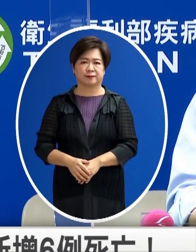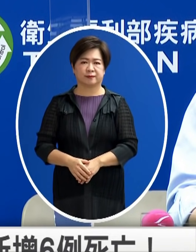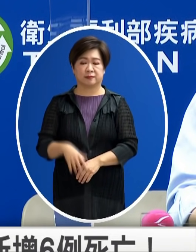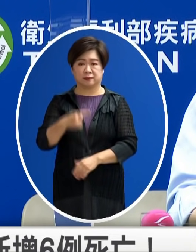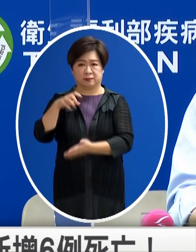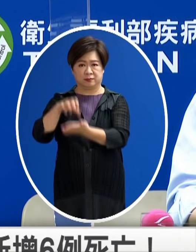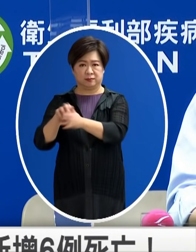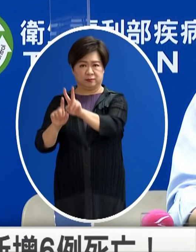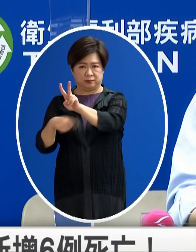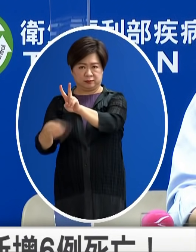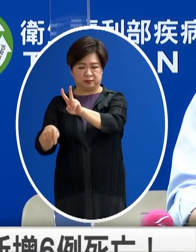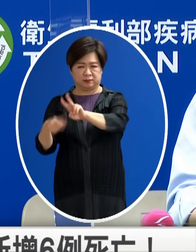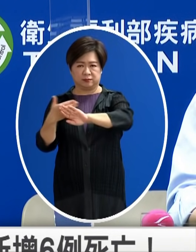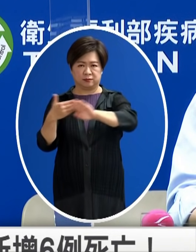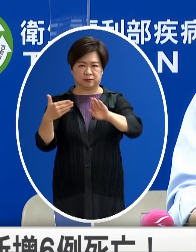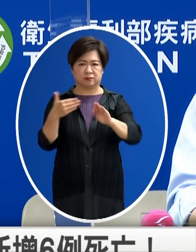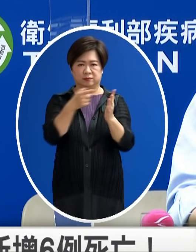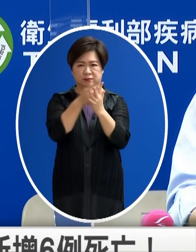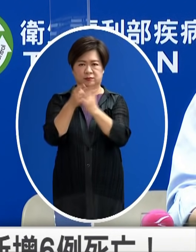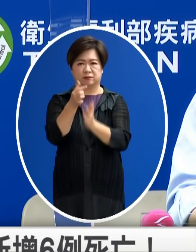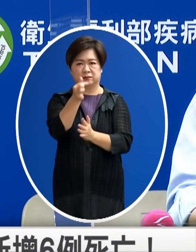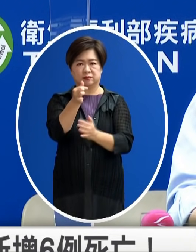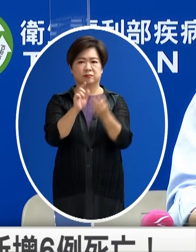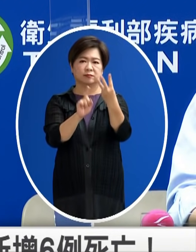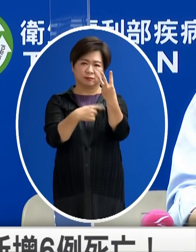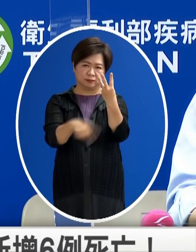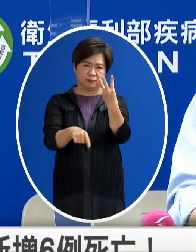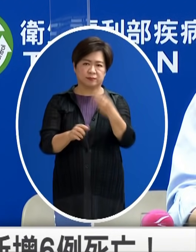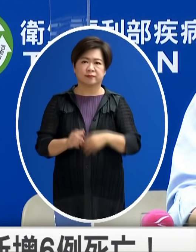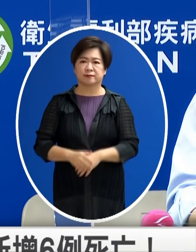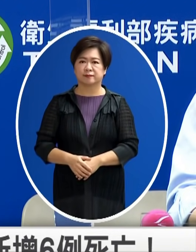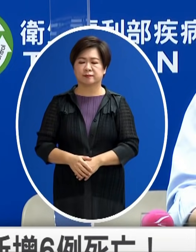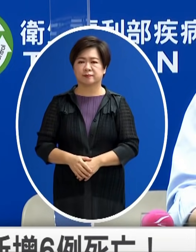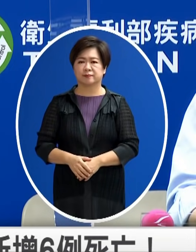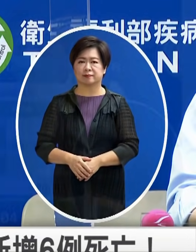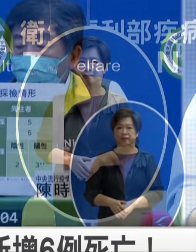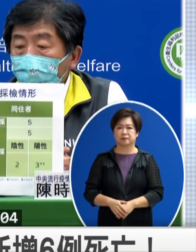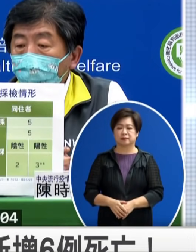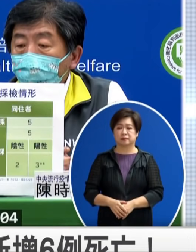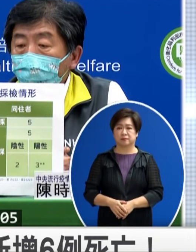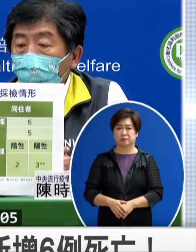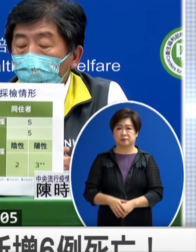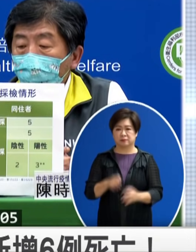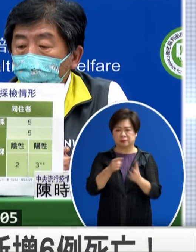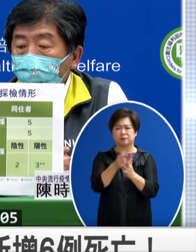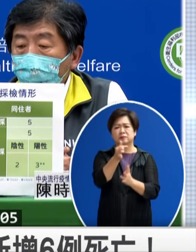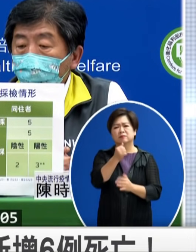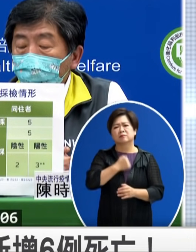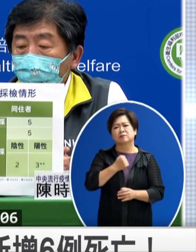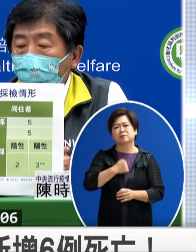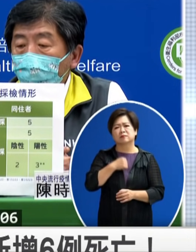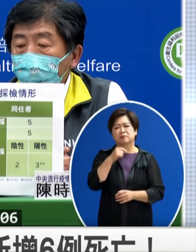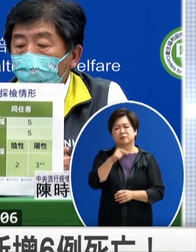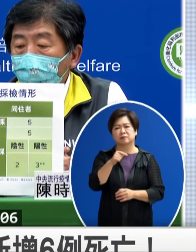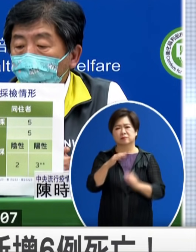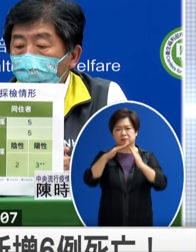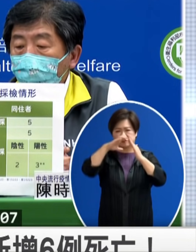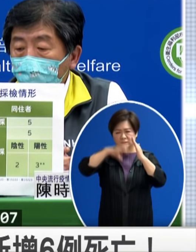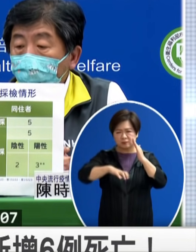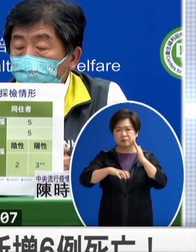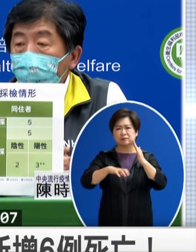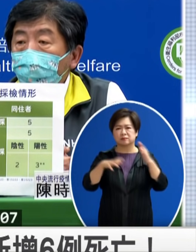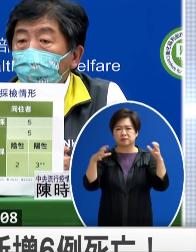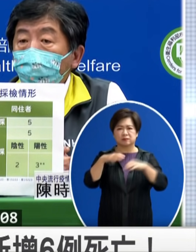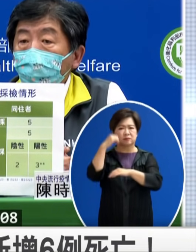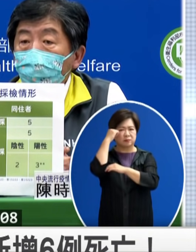那阴性两名哈，阳性三名。好，那是这个阳性大家都知道哈，就是说这一家里